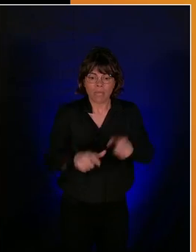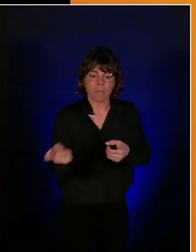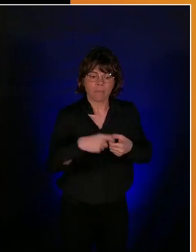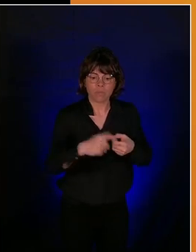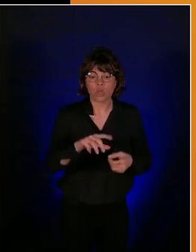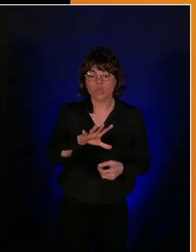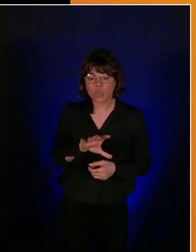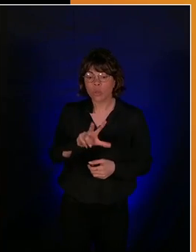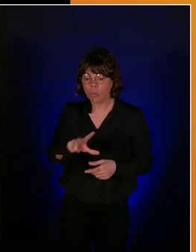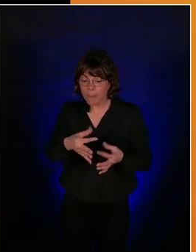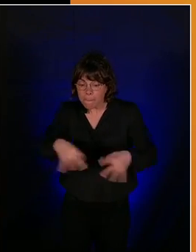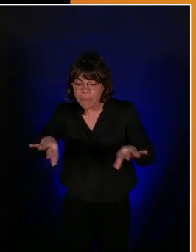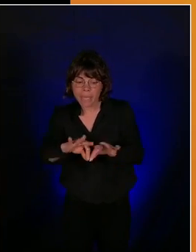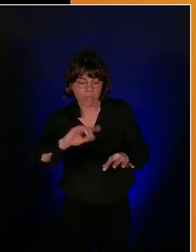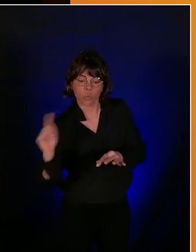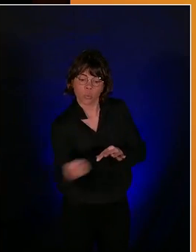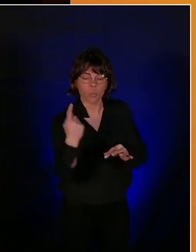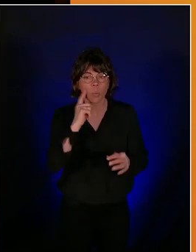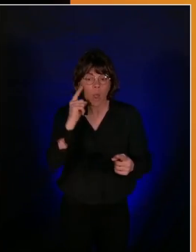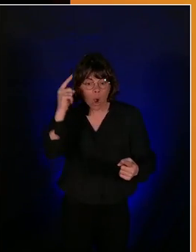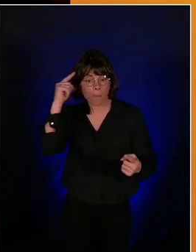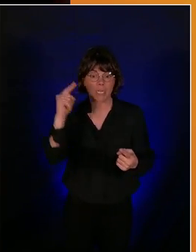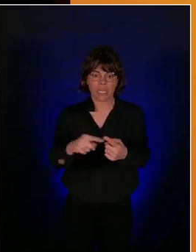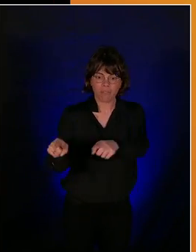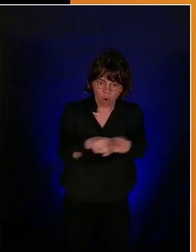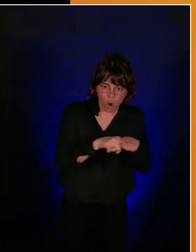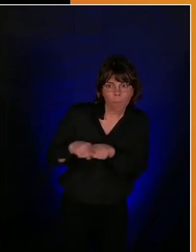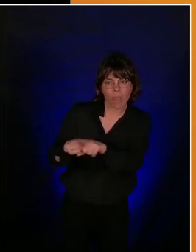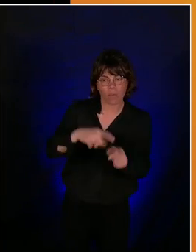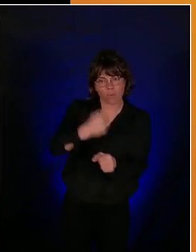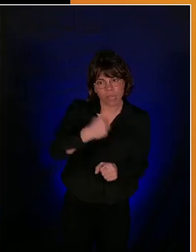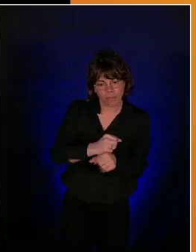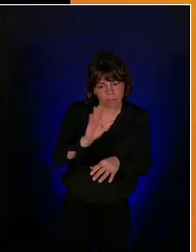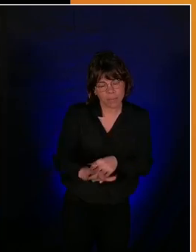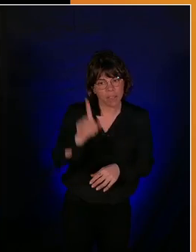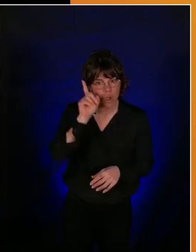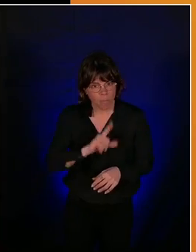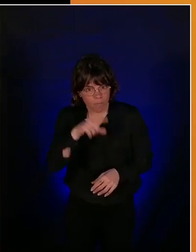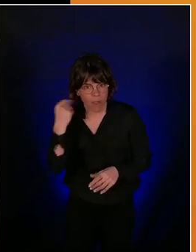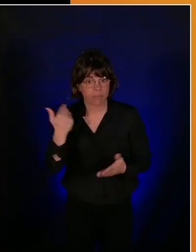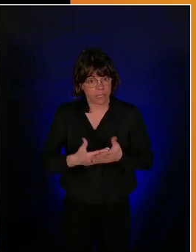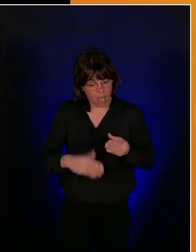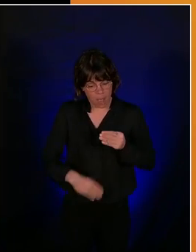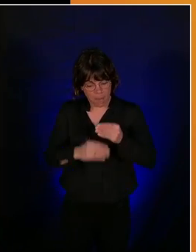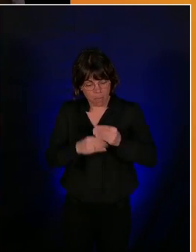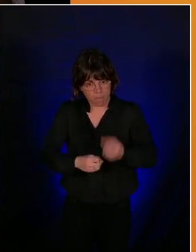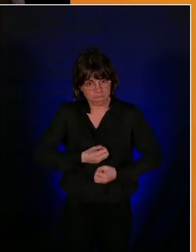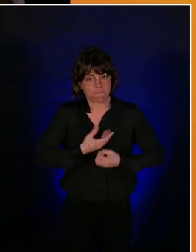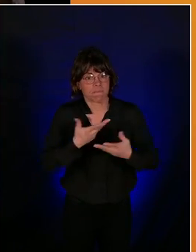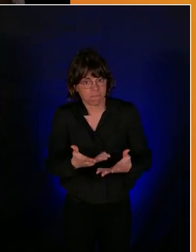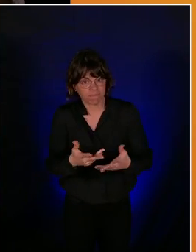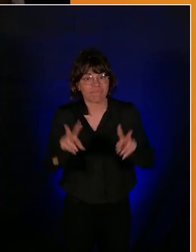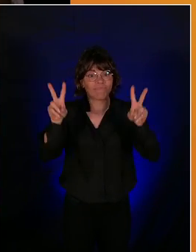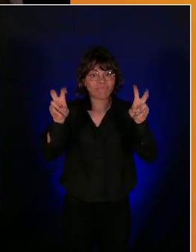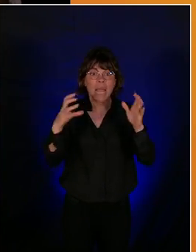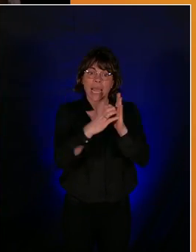défendre des objectifs communs au service de la classe des travailleuses et des travailleurs c'est l'amendement que j'ai porté on fait l'article de la